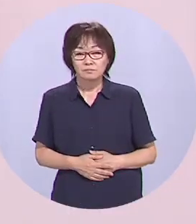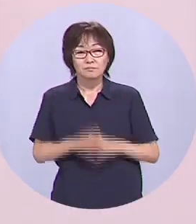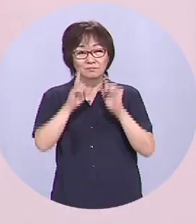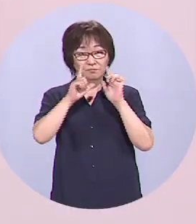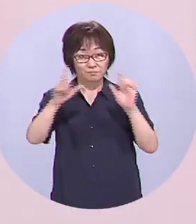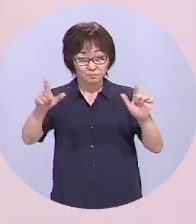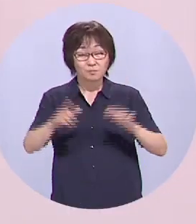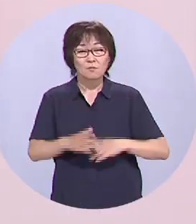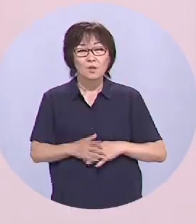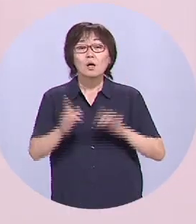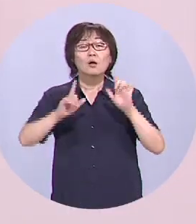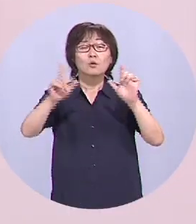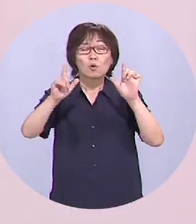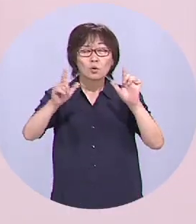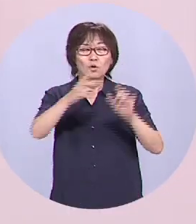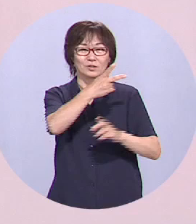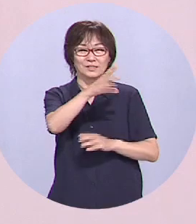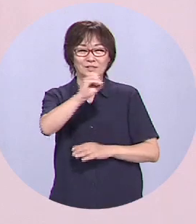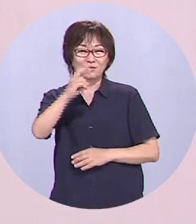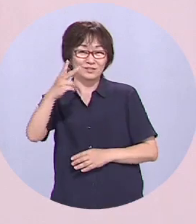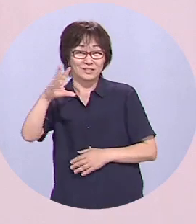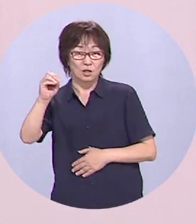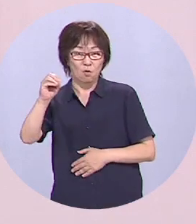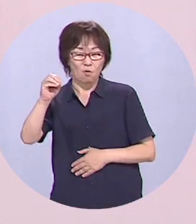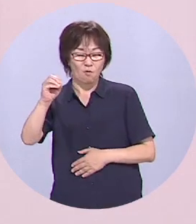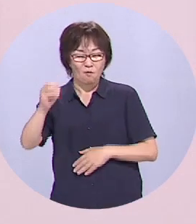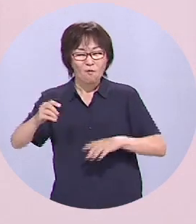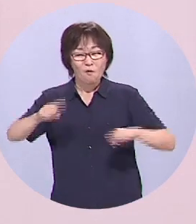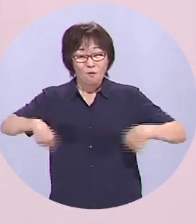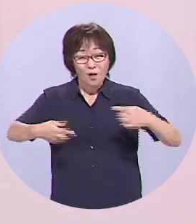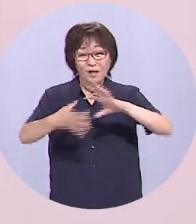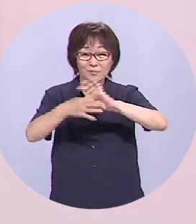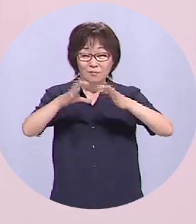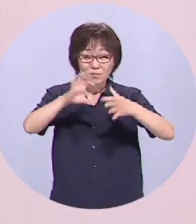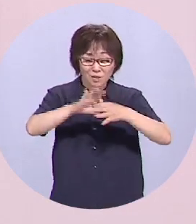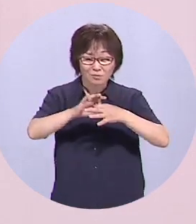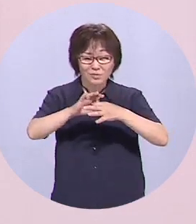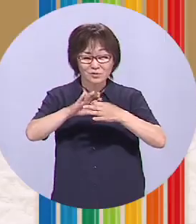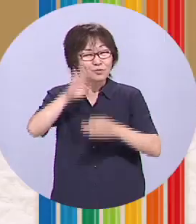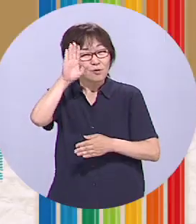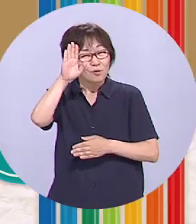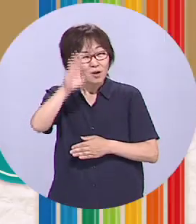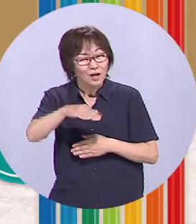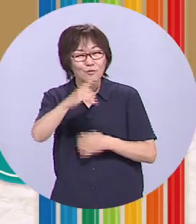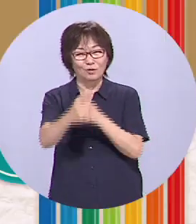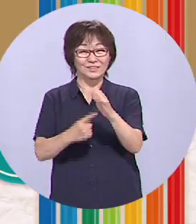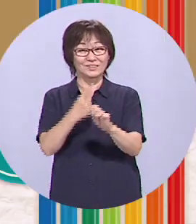します。東京2020オリンピックパラリンピックまで1年を切りました。